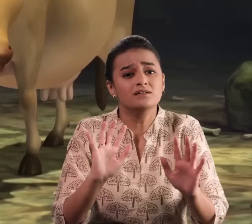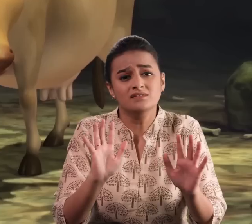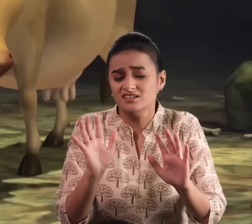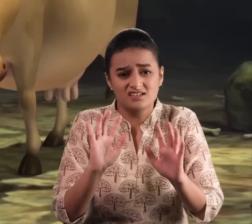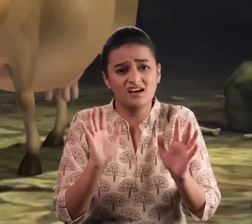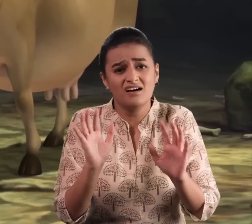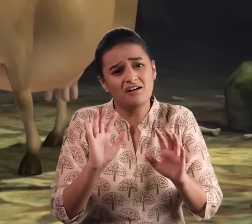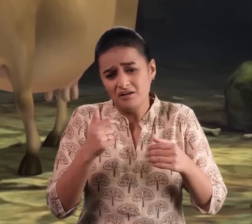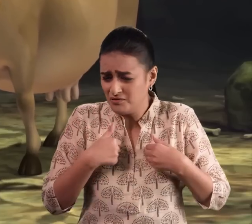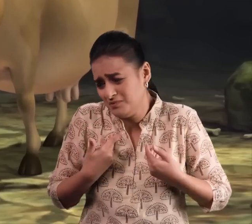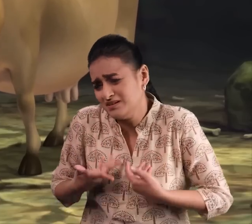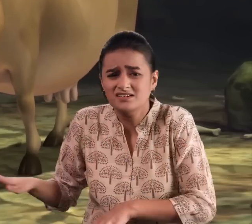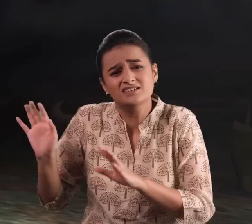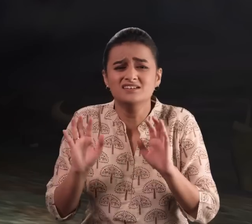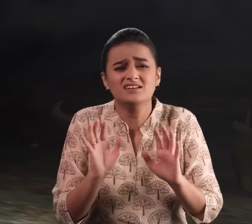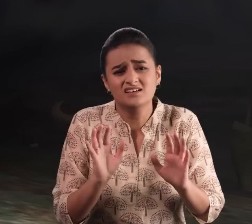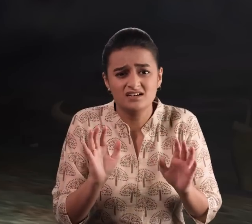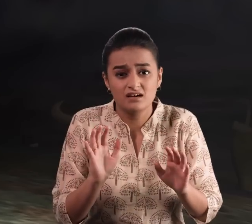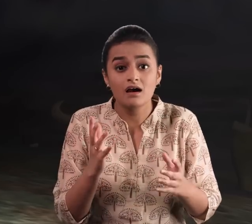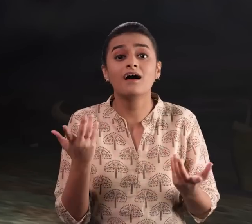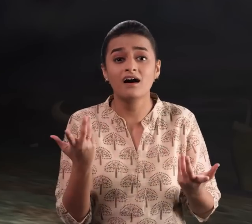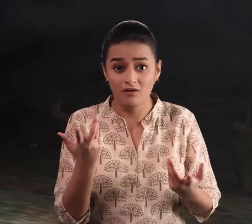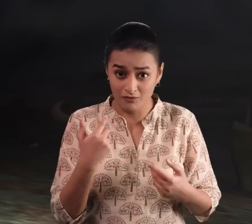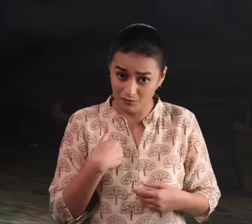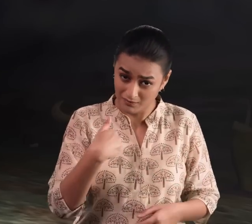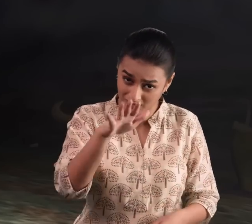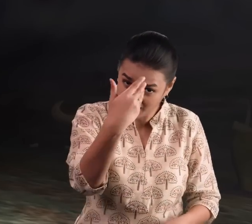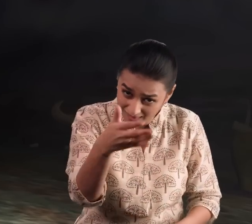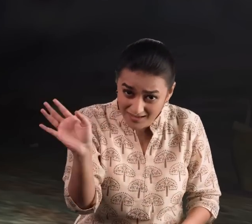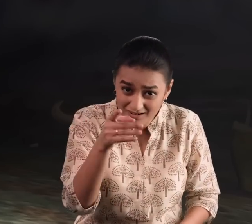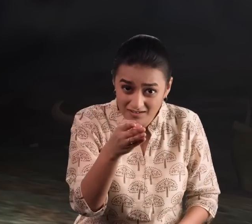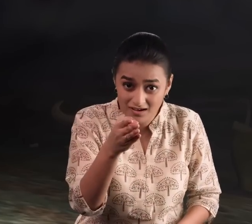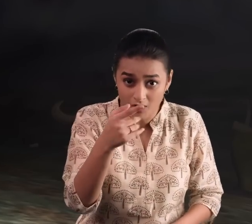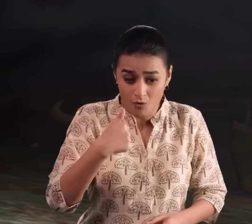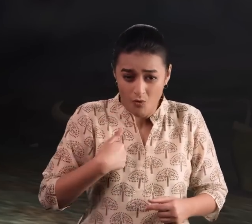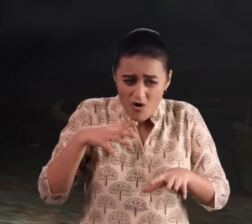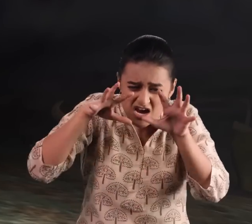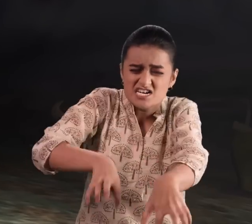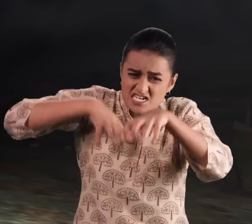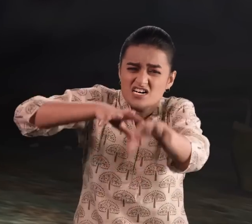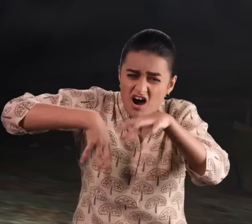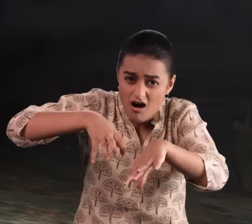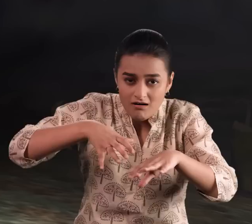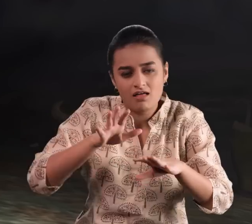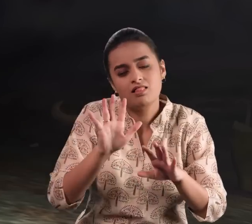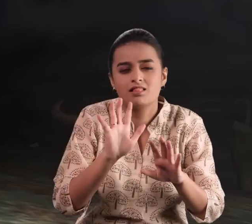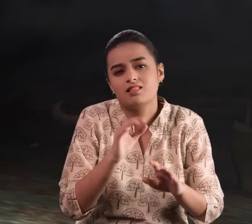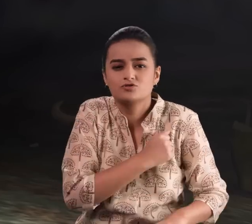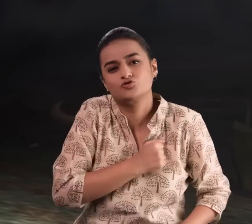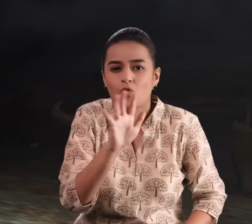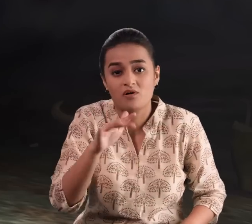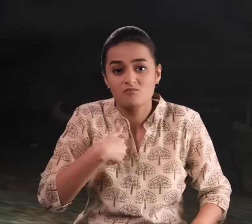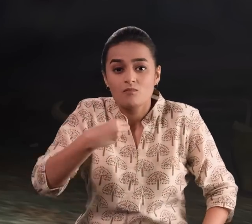नहीं, मुझे छोड़ दो। क्या तुम्हें छोड़ दूं? तुम्हारे पीछे इतना भागने के बाद माफ